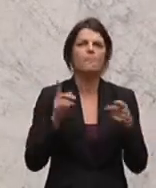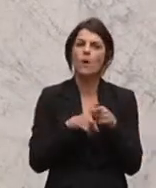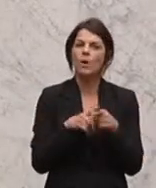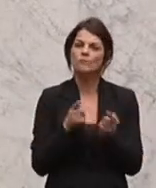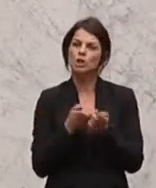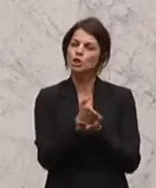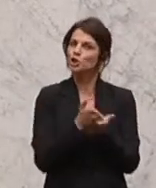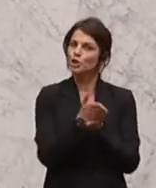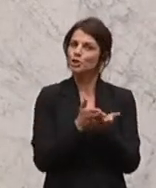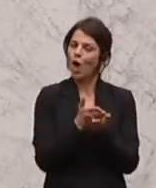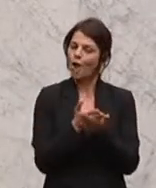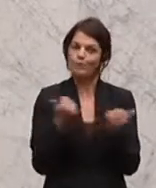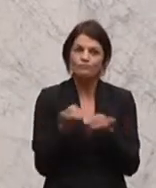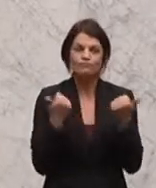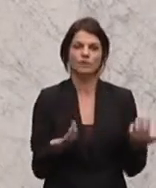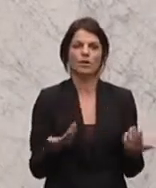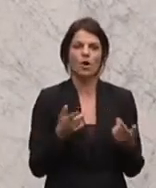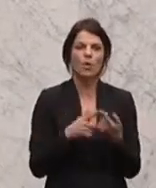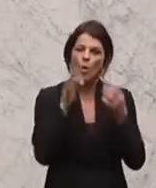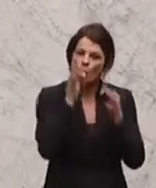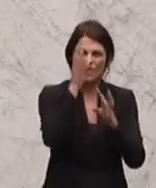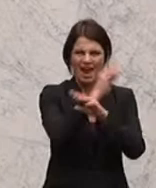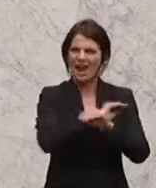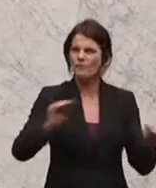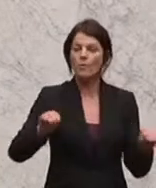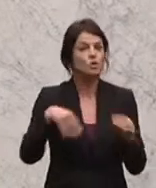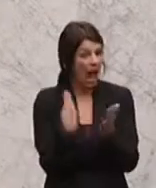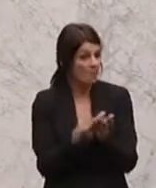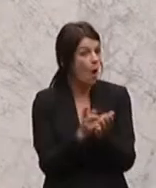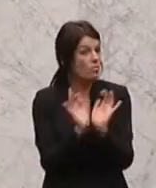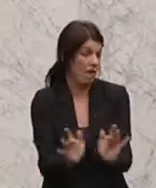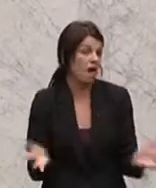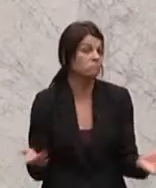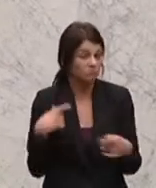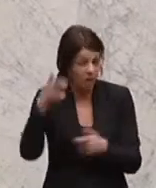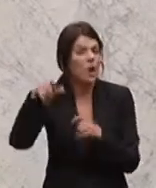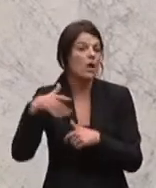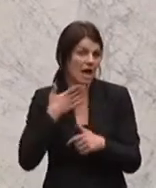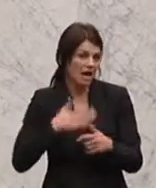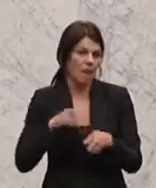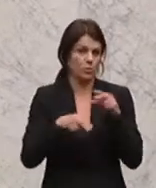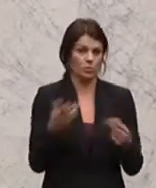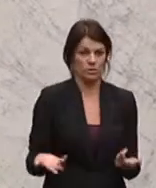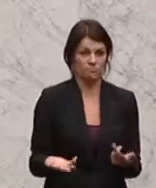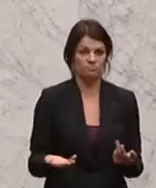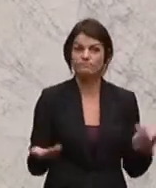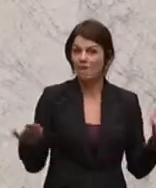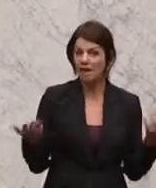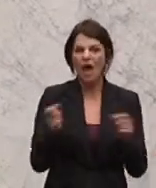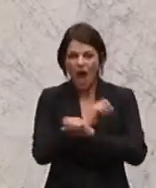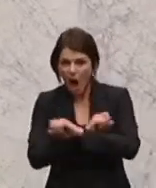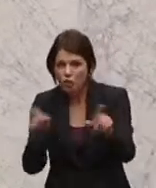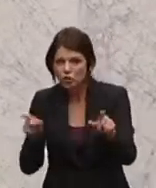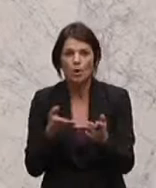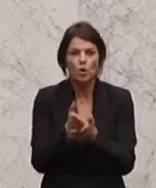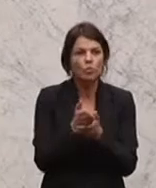und Service und ein gutes Informationsangebot haben. Das zeigt sich für die Ausschreibung